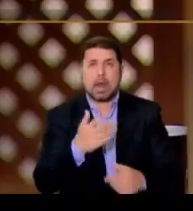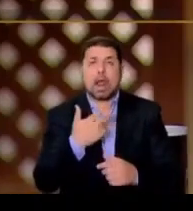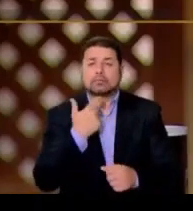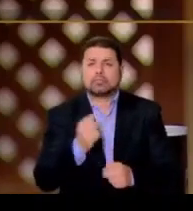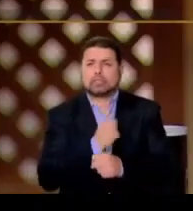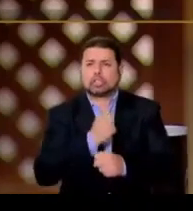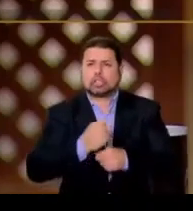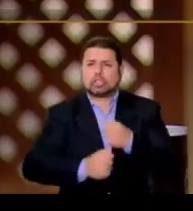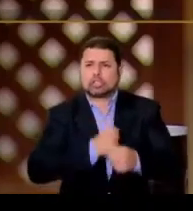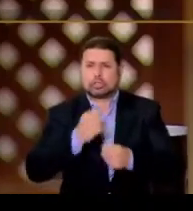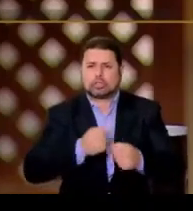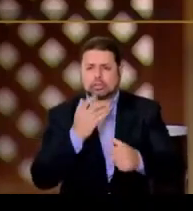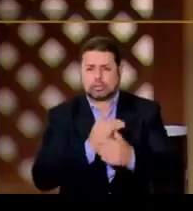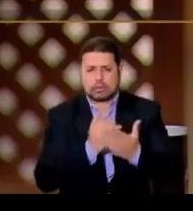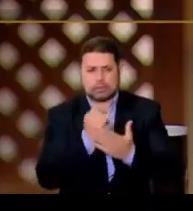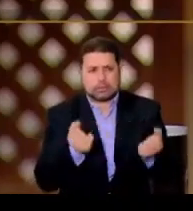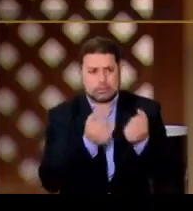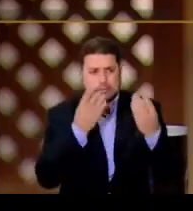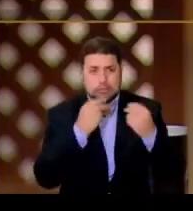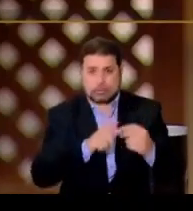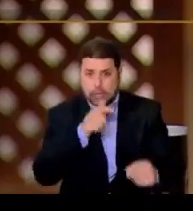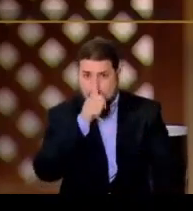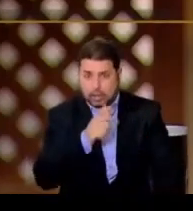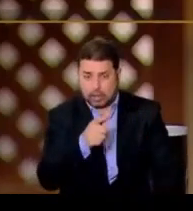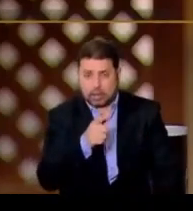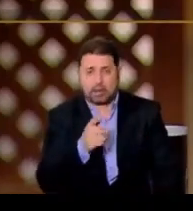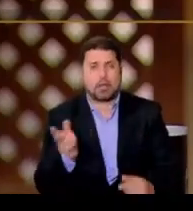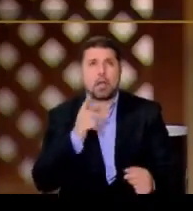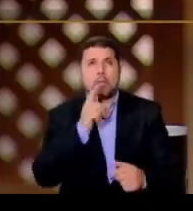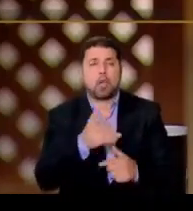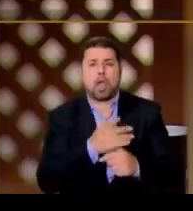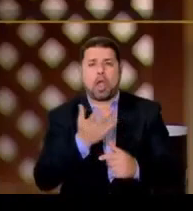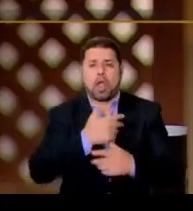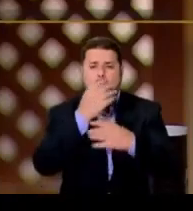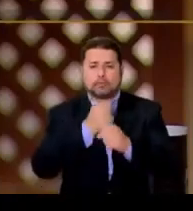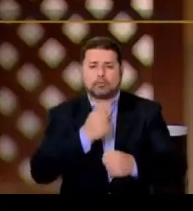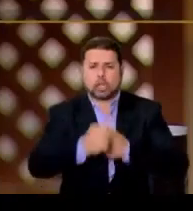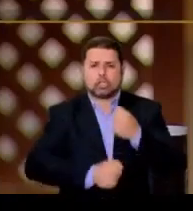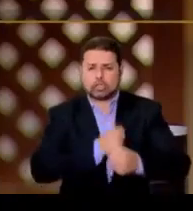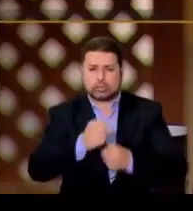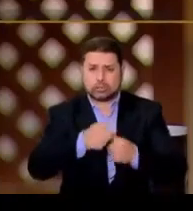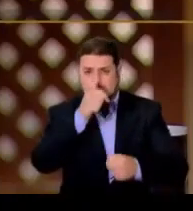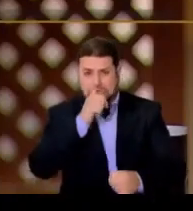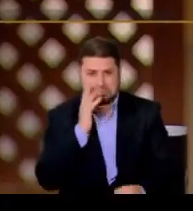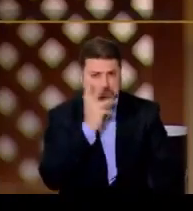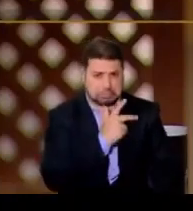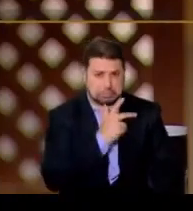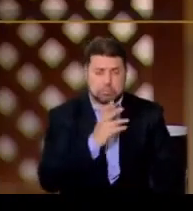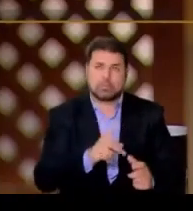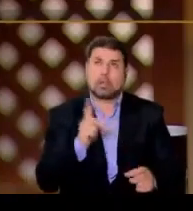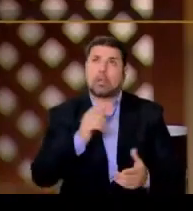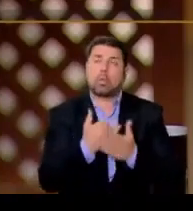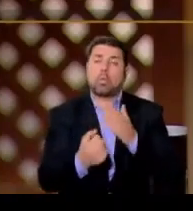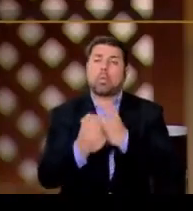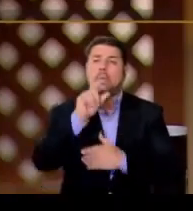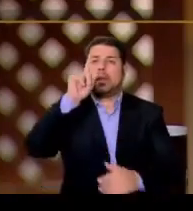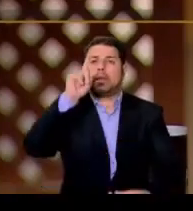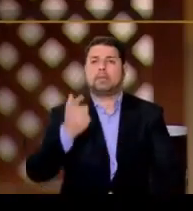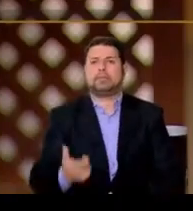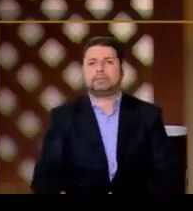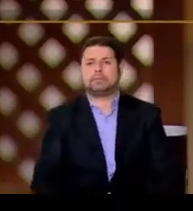ببذل مجهود في دراستي تزعل انا ببذل مجهود في الحفاظ على وطني تتقمص لا حول ولا قوه الا